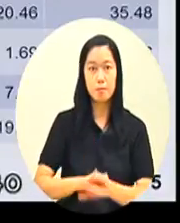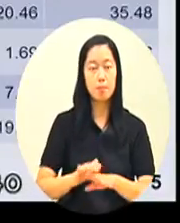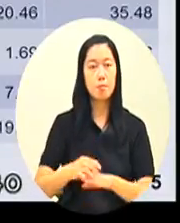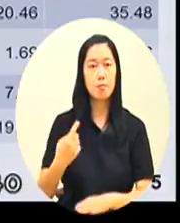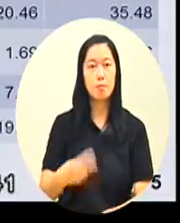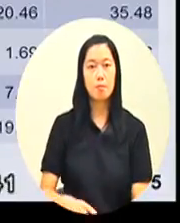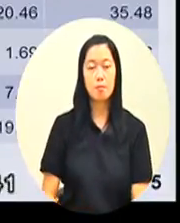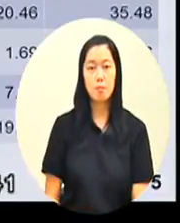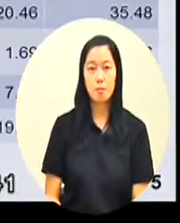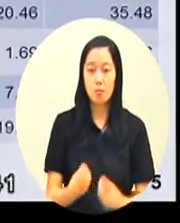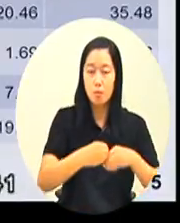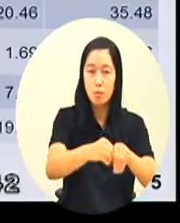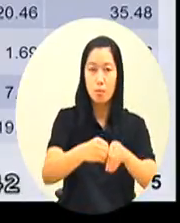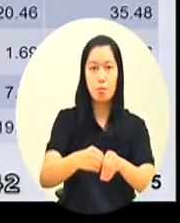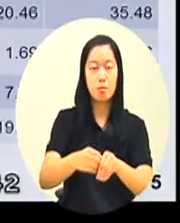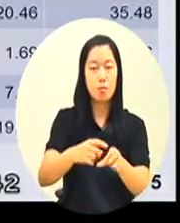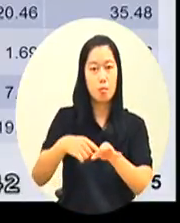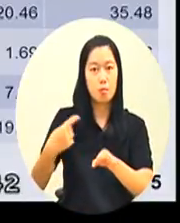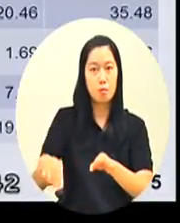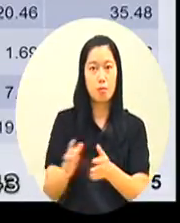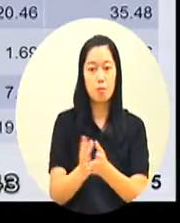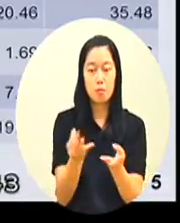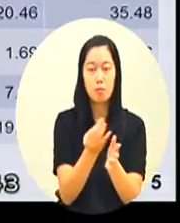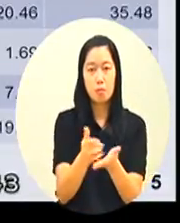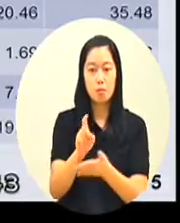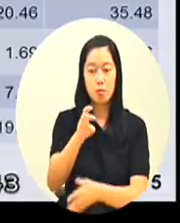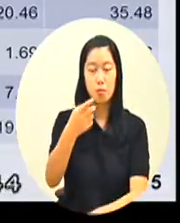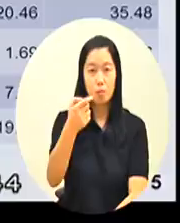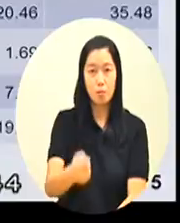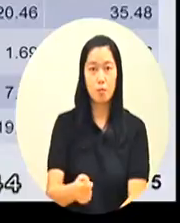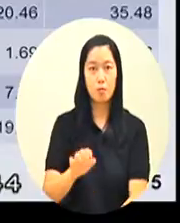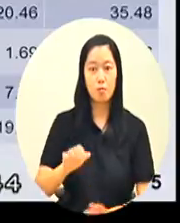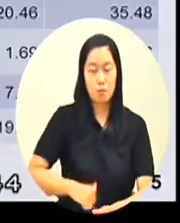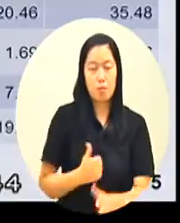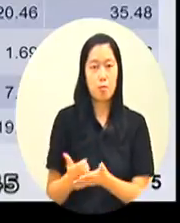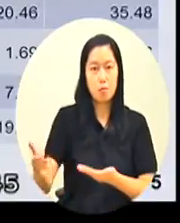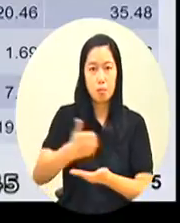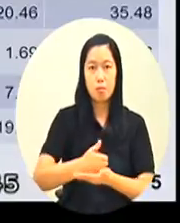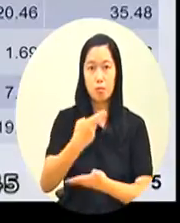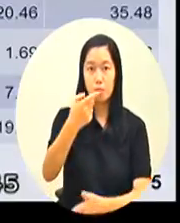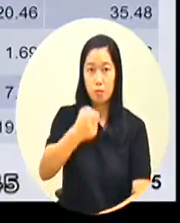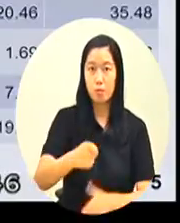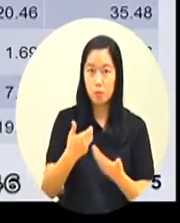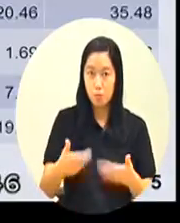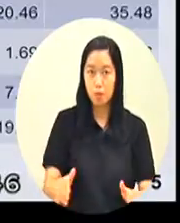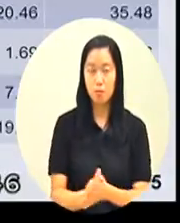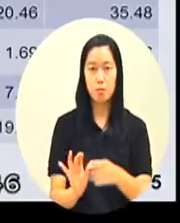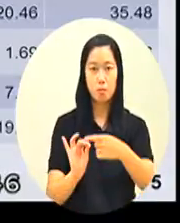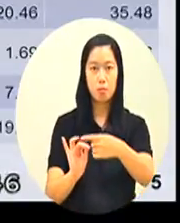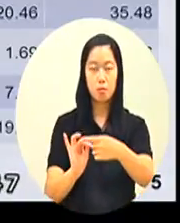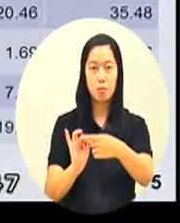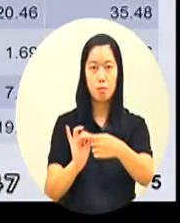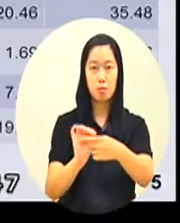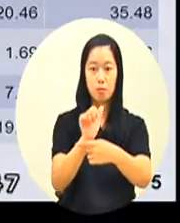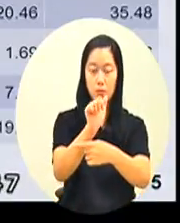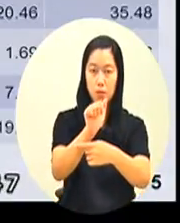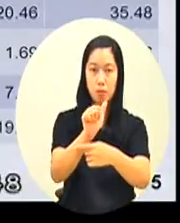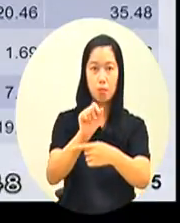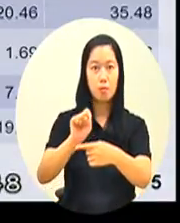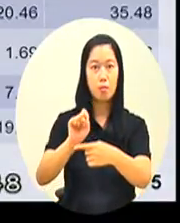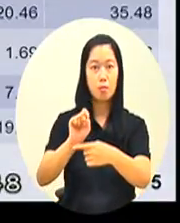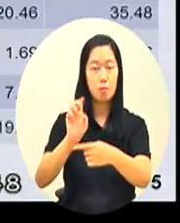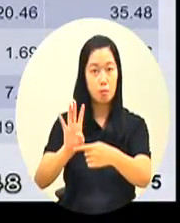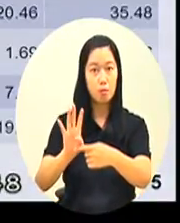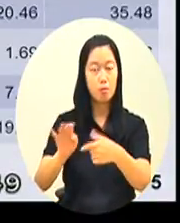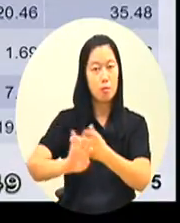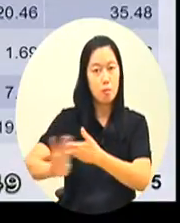赠与收入预算数有12亿多，目前收进来有7亿多，达成率是55.4%。其